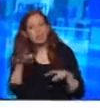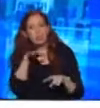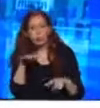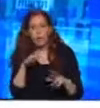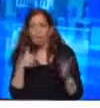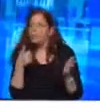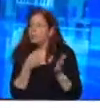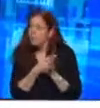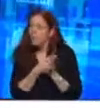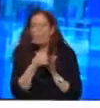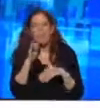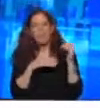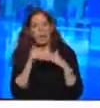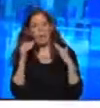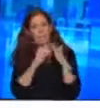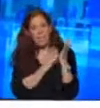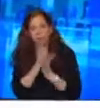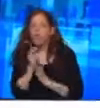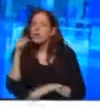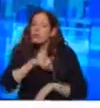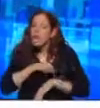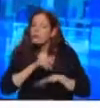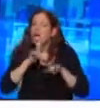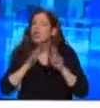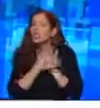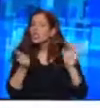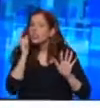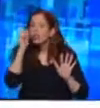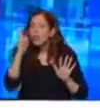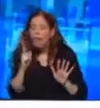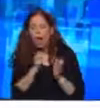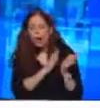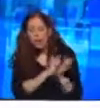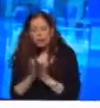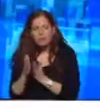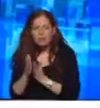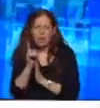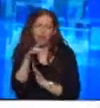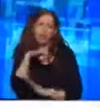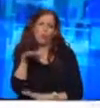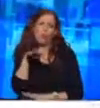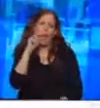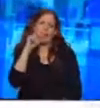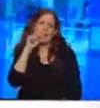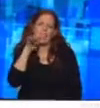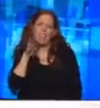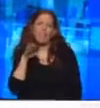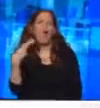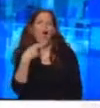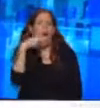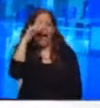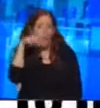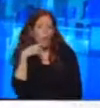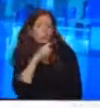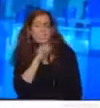סוף אני אבנה לכם בתי קבע. הגיע הזמן, אחת ולתמיד, לאחר 16 שנה, להסדיר סטטוטורית את שכונת נתיב האבות. הגיע הזמן לעשות את זה. זה לא